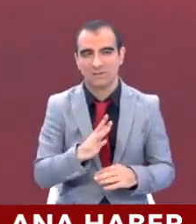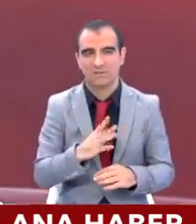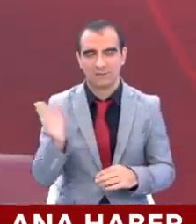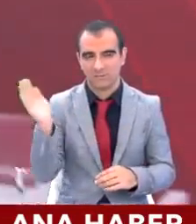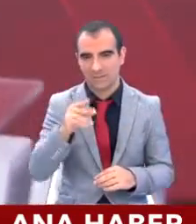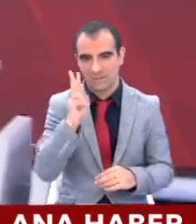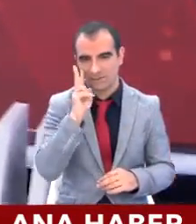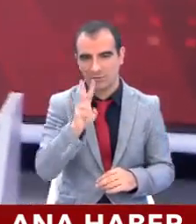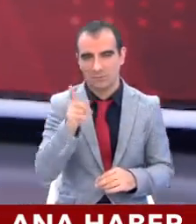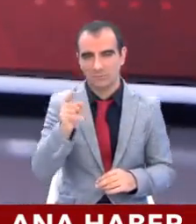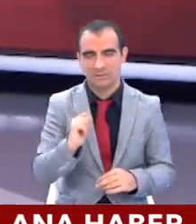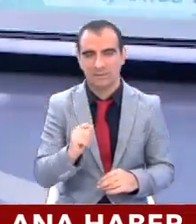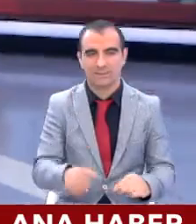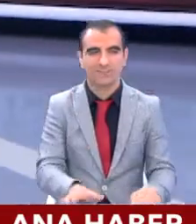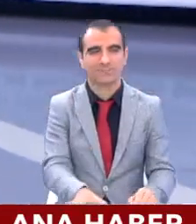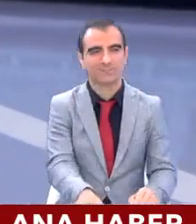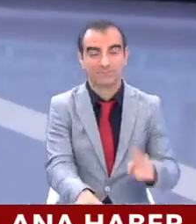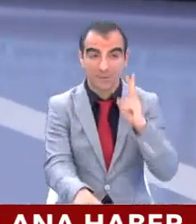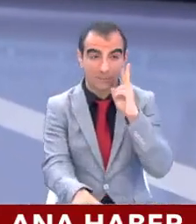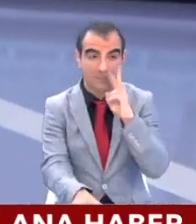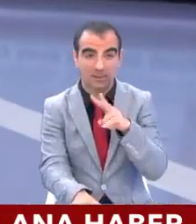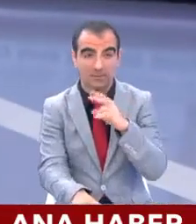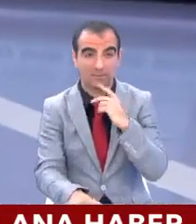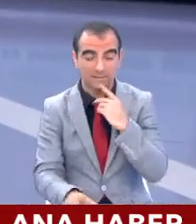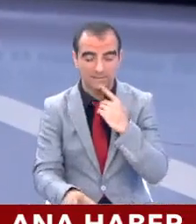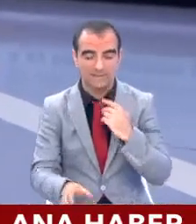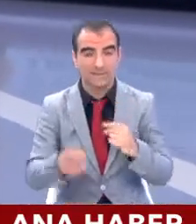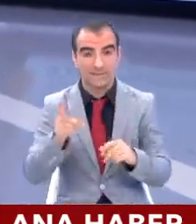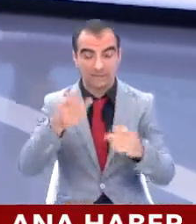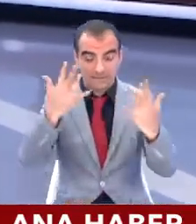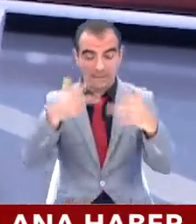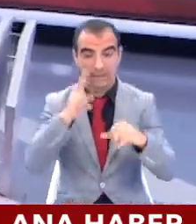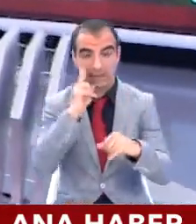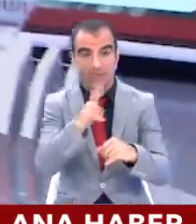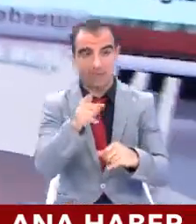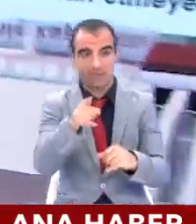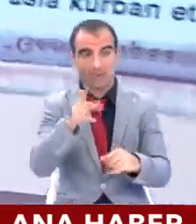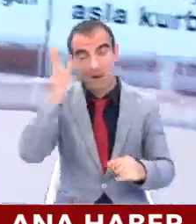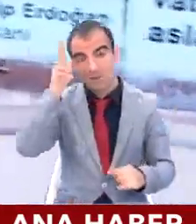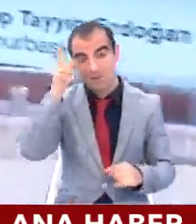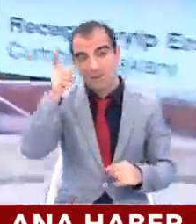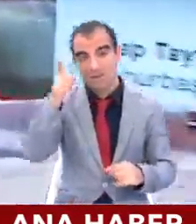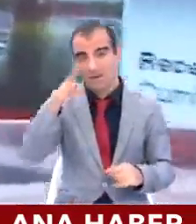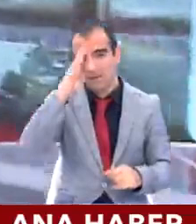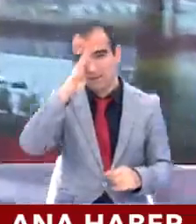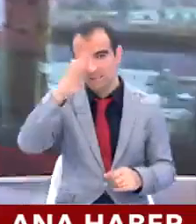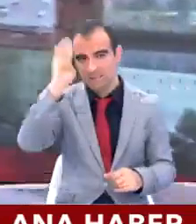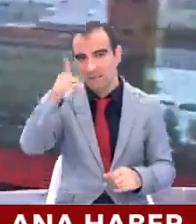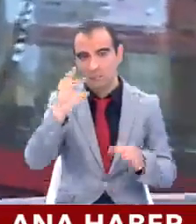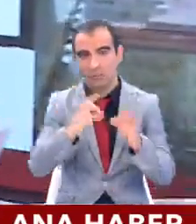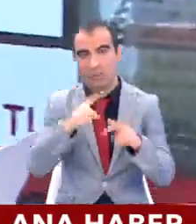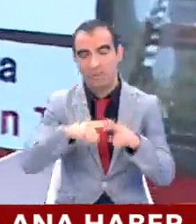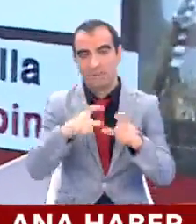gene o gerçekliği size göstereyim bakınız ilanlara bakarız Bağcılar mı Miami mi Ben size soruyorum şimdi